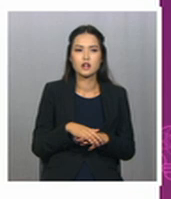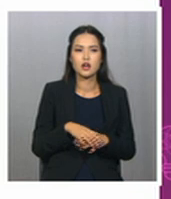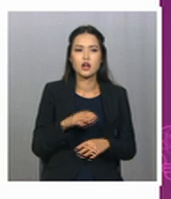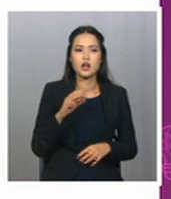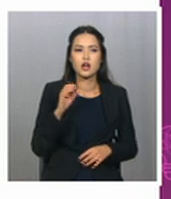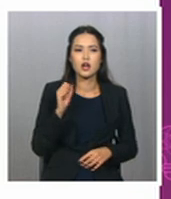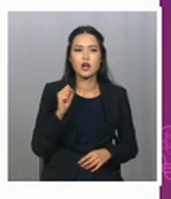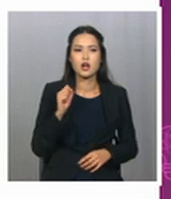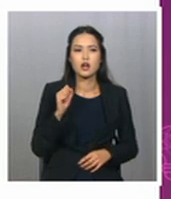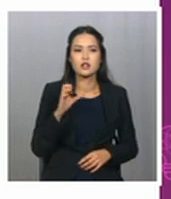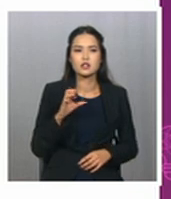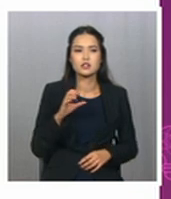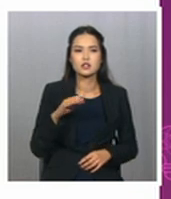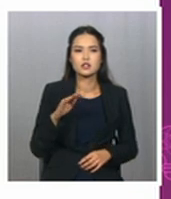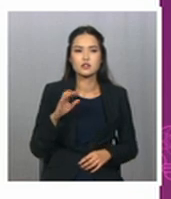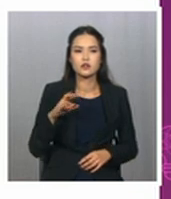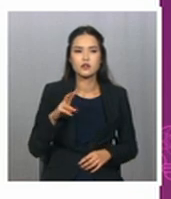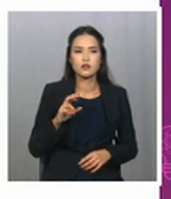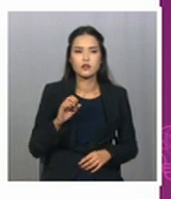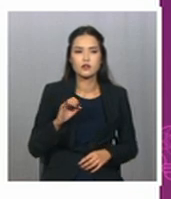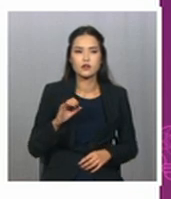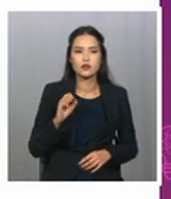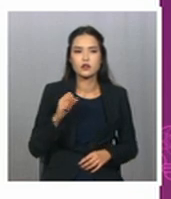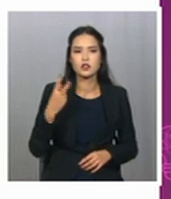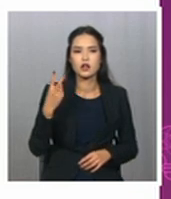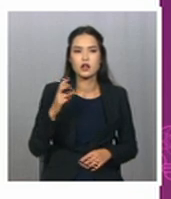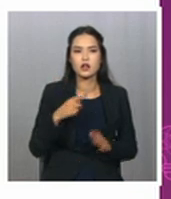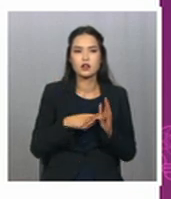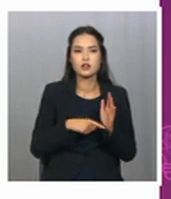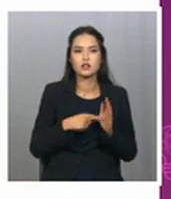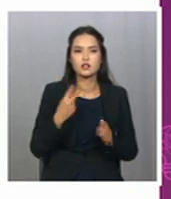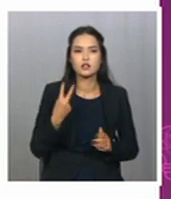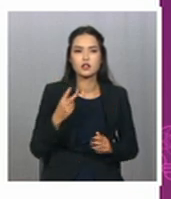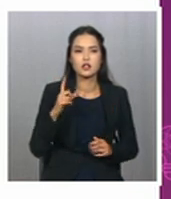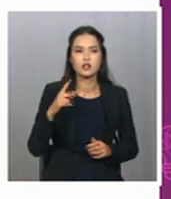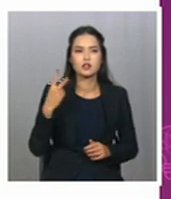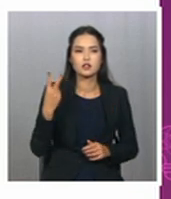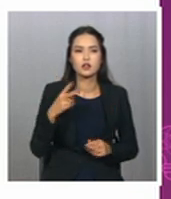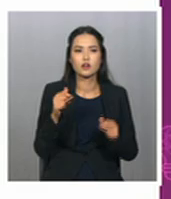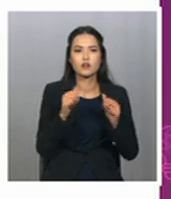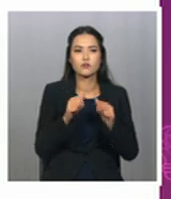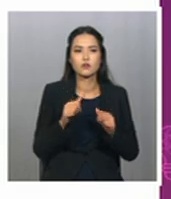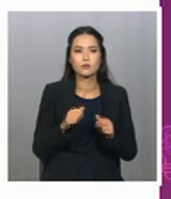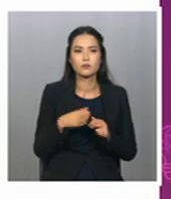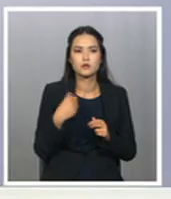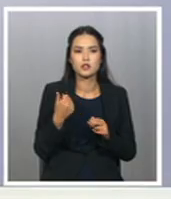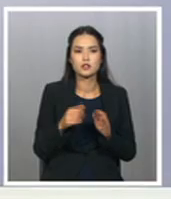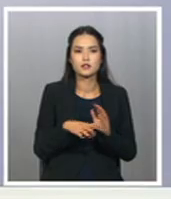альфа көбейтілген L квадрат бөлінген 2 формуласымен анықталады.